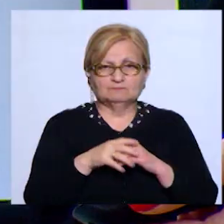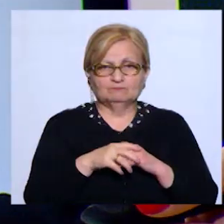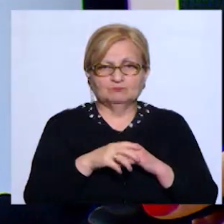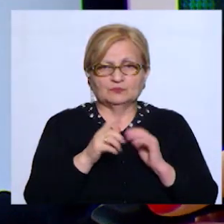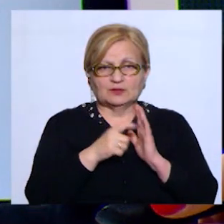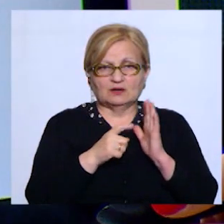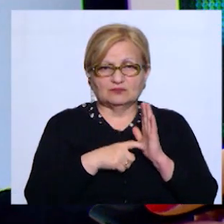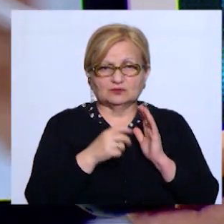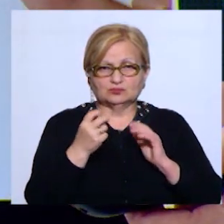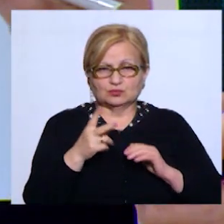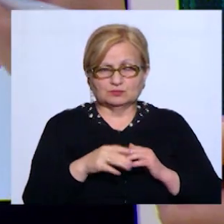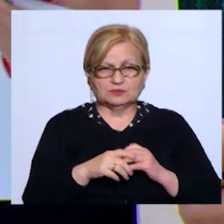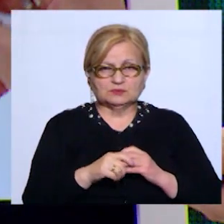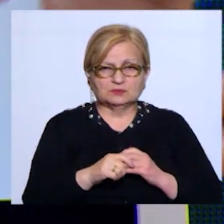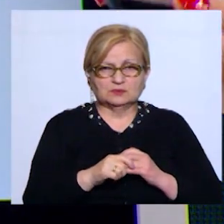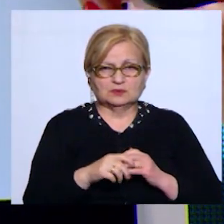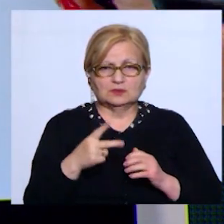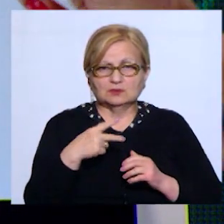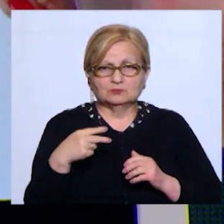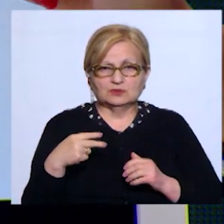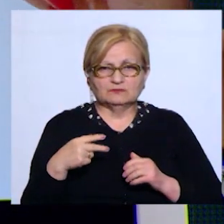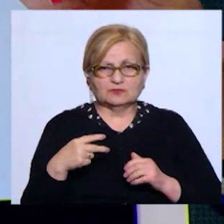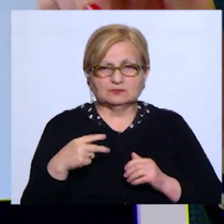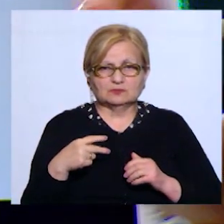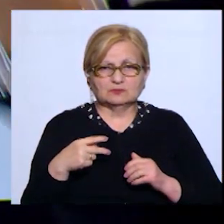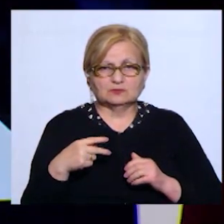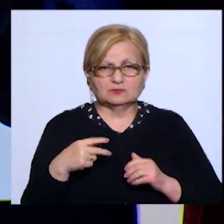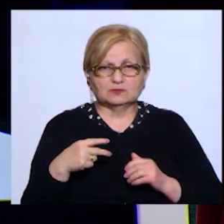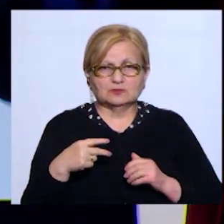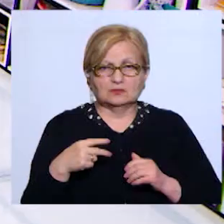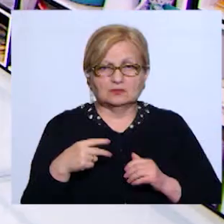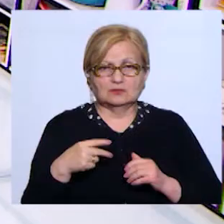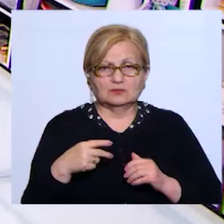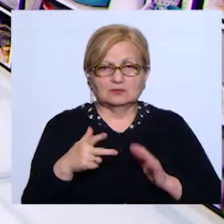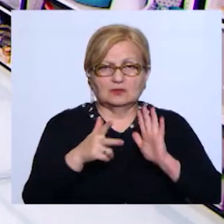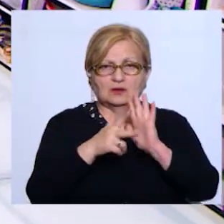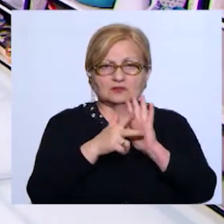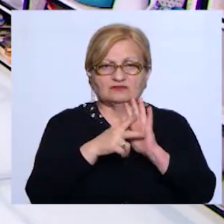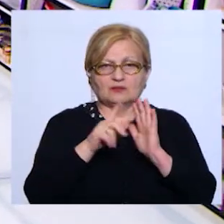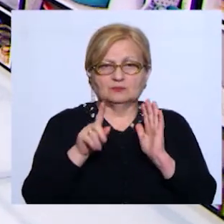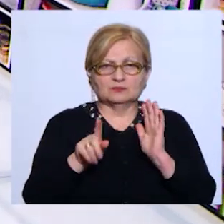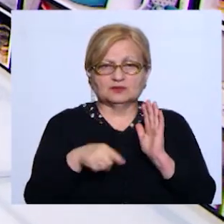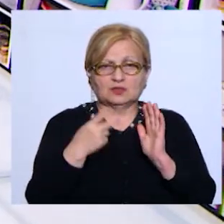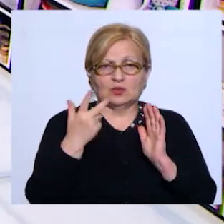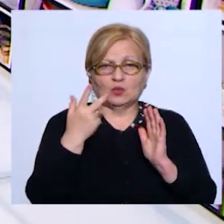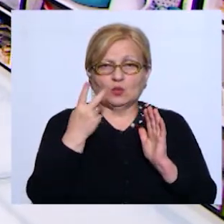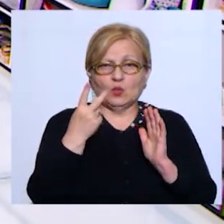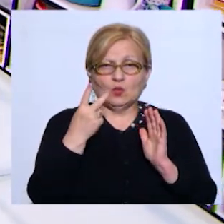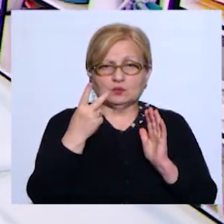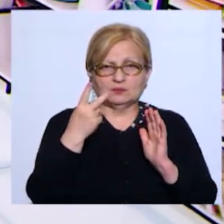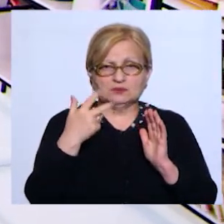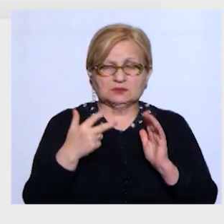გავყოთ 12-ზე და მივიღებთ, აი გამოანგარიშებული მაქვს, 8.23-ს. ანუ საშუალო